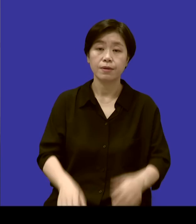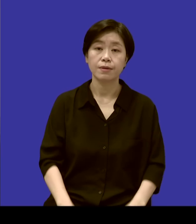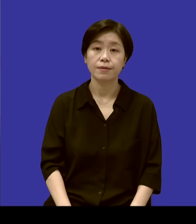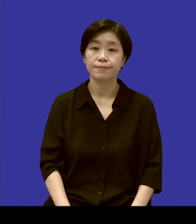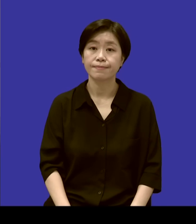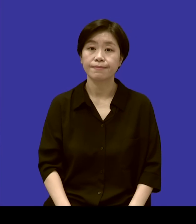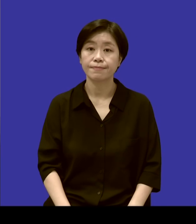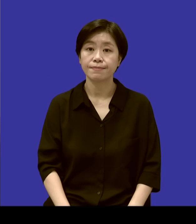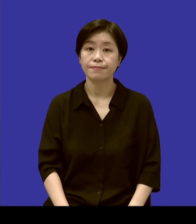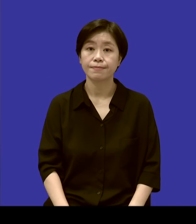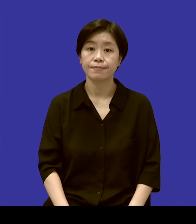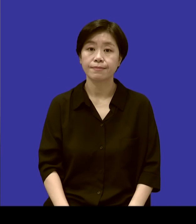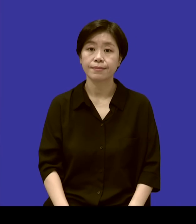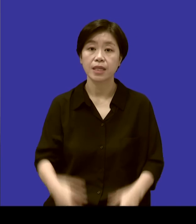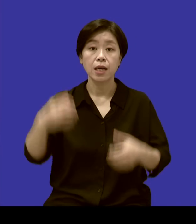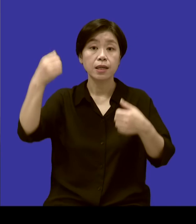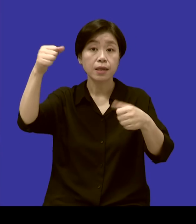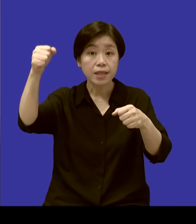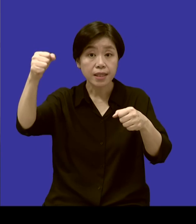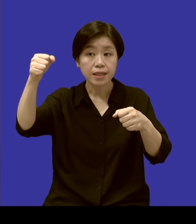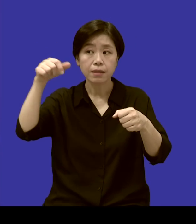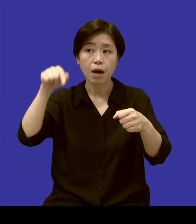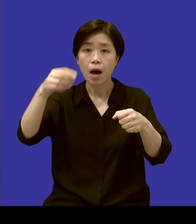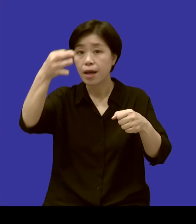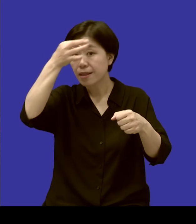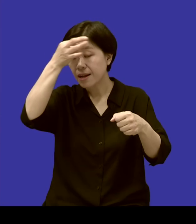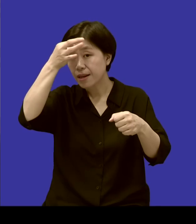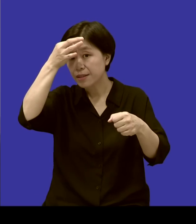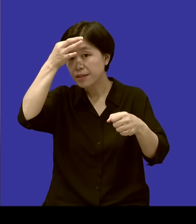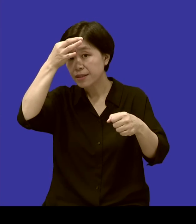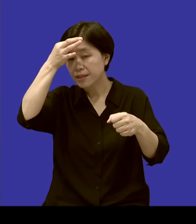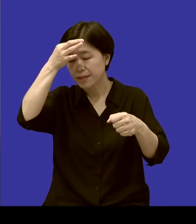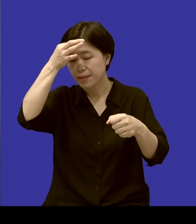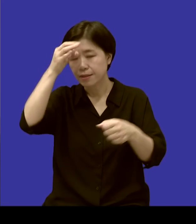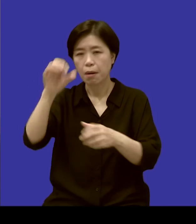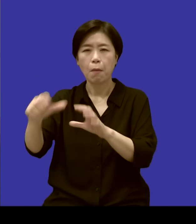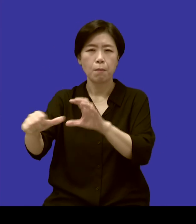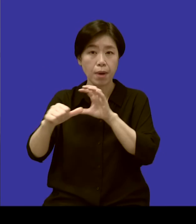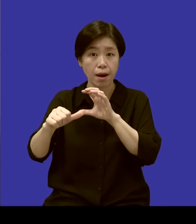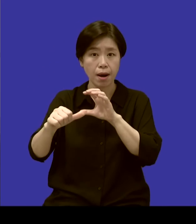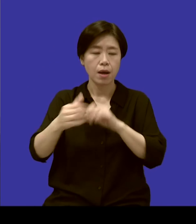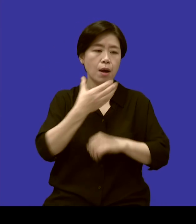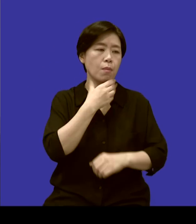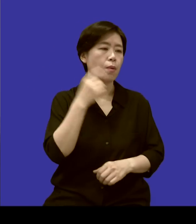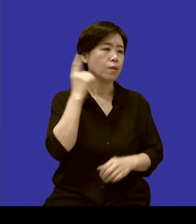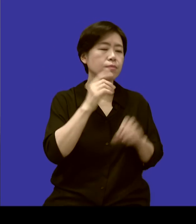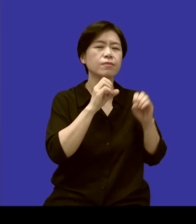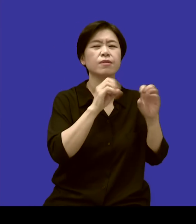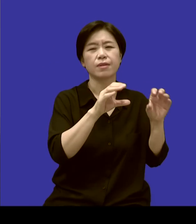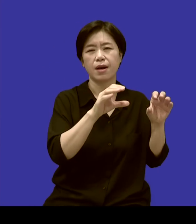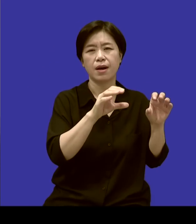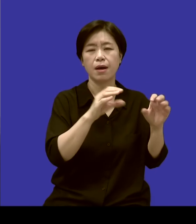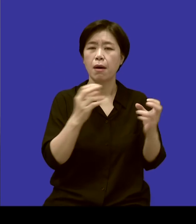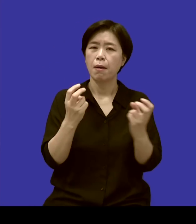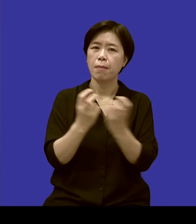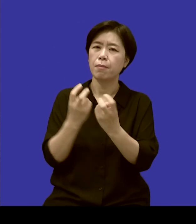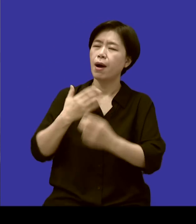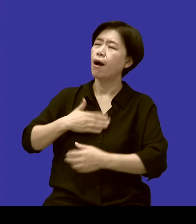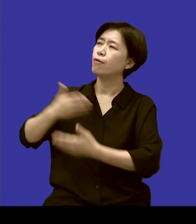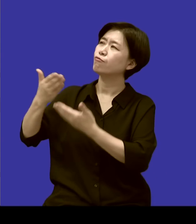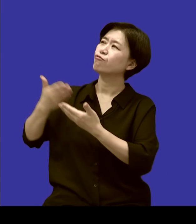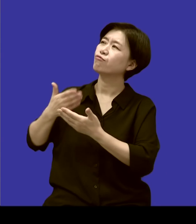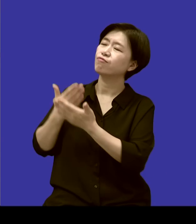이 연기자의 이 달란트의 이 사명을 통해서 복음을 전할 수 있는 길을 좀 열어주세요. 네.